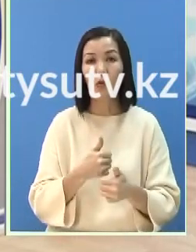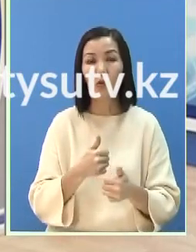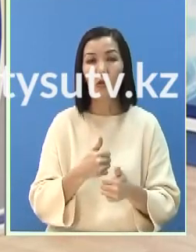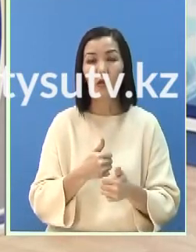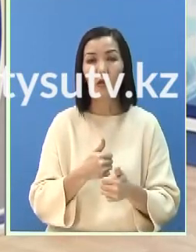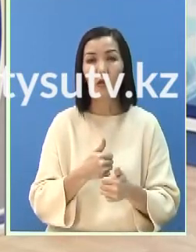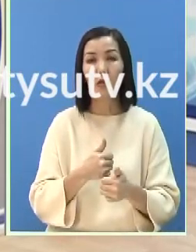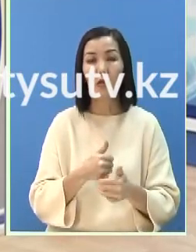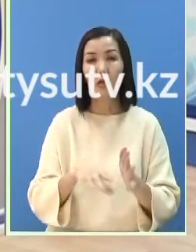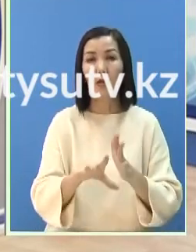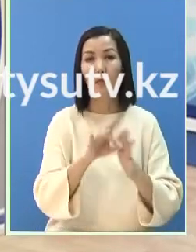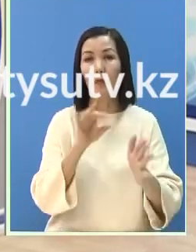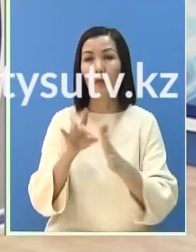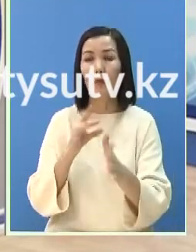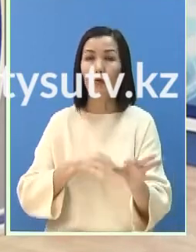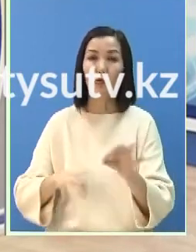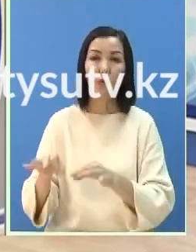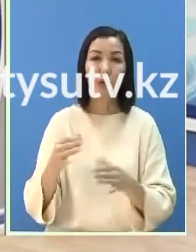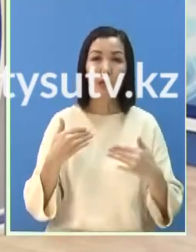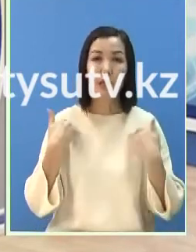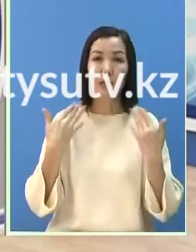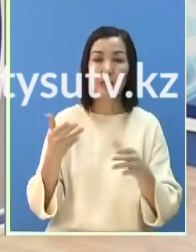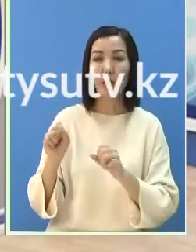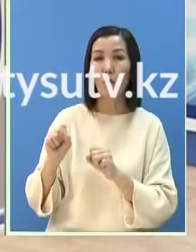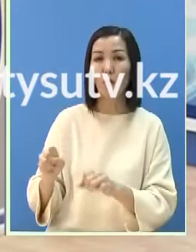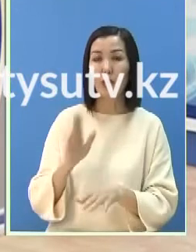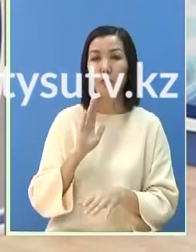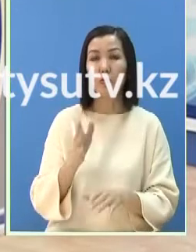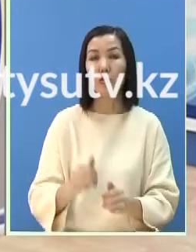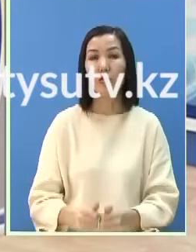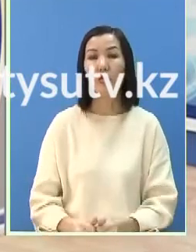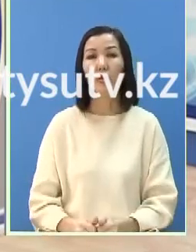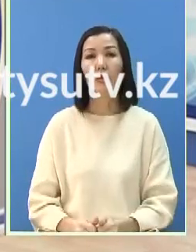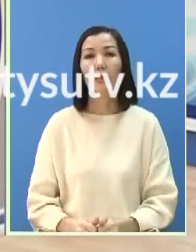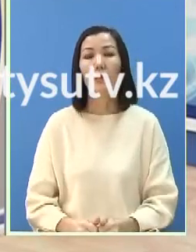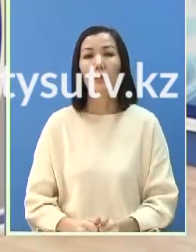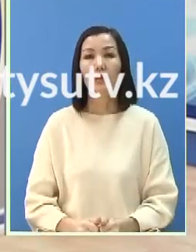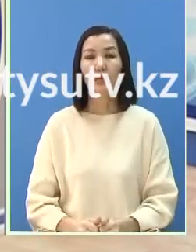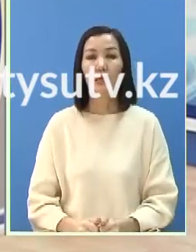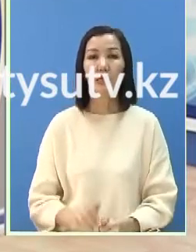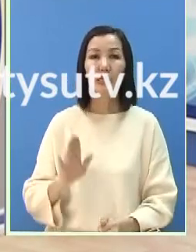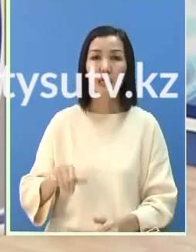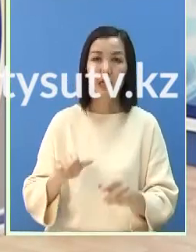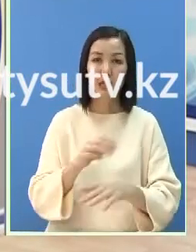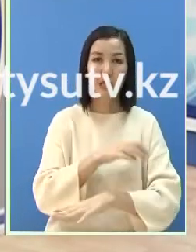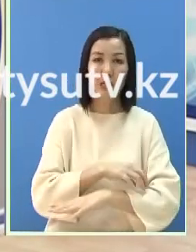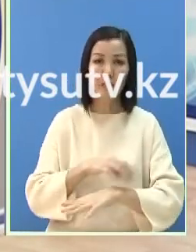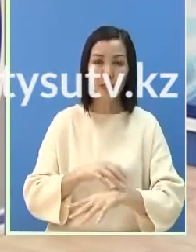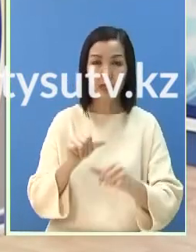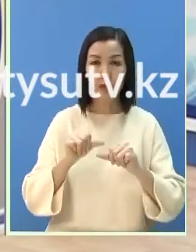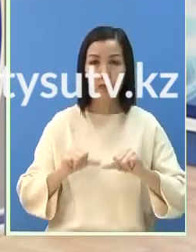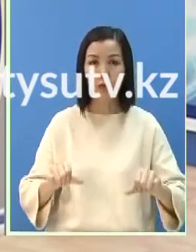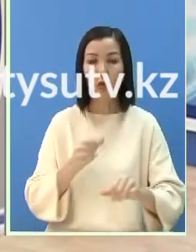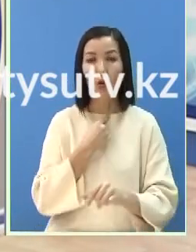бағытта келетте өздерінің жобаларын сол кәсіпкерлердің алдында қорғайды. Содан кейін жаңағы комиссия мүшелері өздерінің